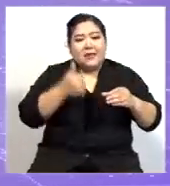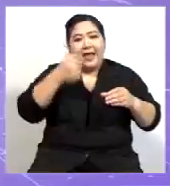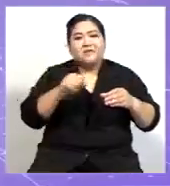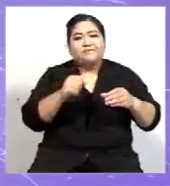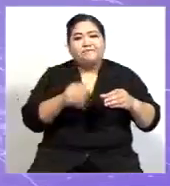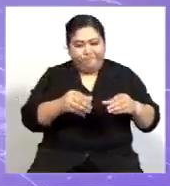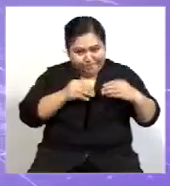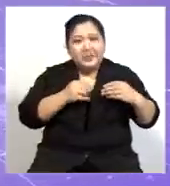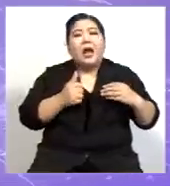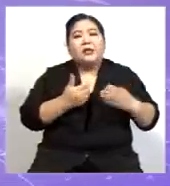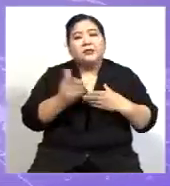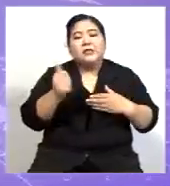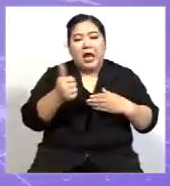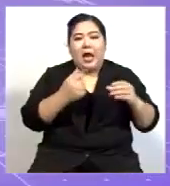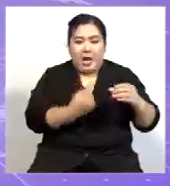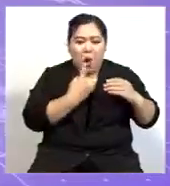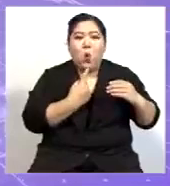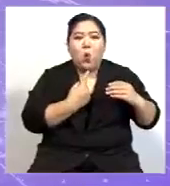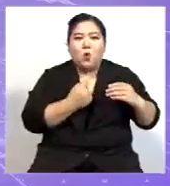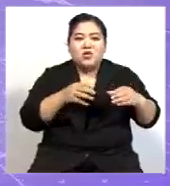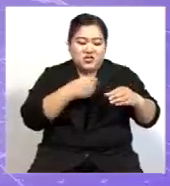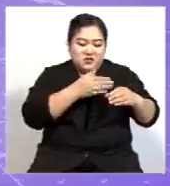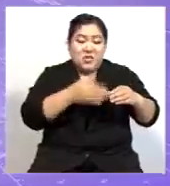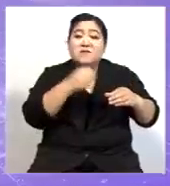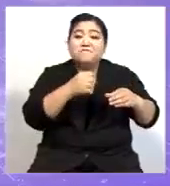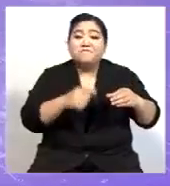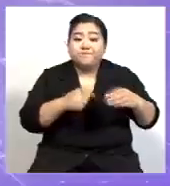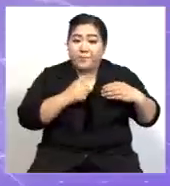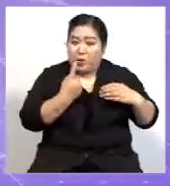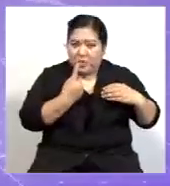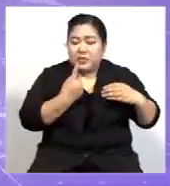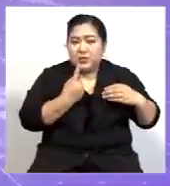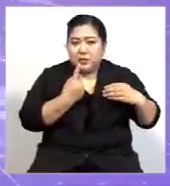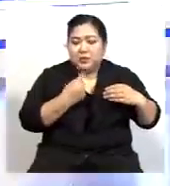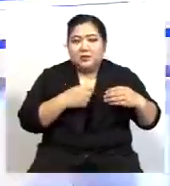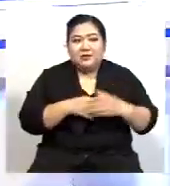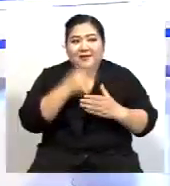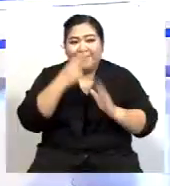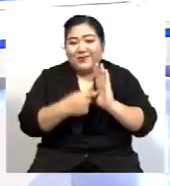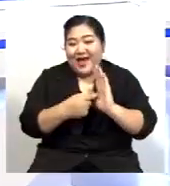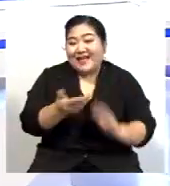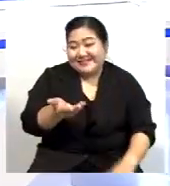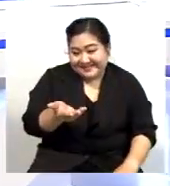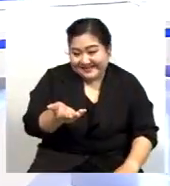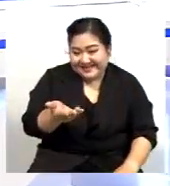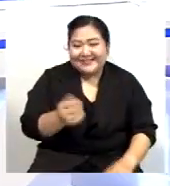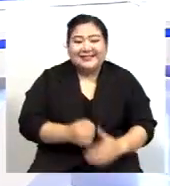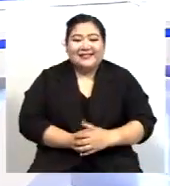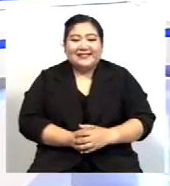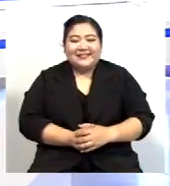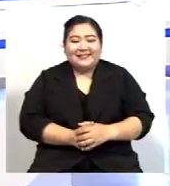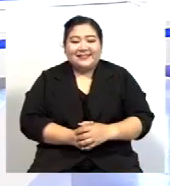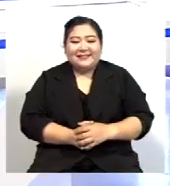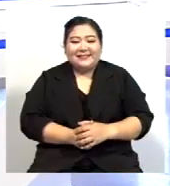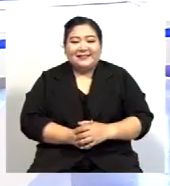างไปแต่ทีมข่าวเราไปมาก็ไปซื้อมาให้เรานี่นะคะ1ชุด ดิฉันโชว์เลยดิฉันก็ได้มาเหมือนกันฝากซื้อ